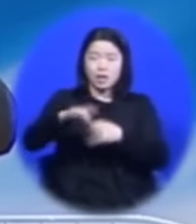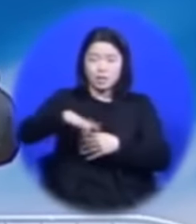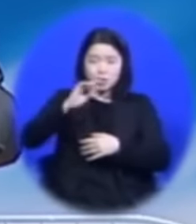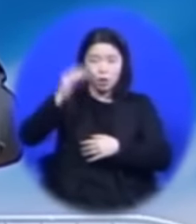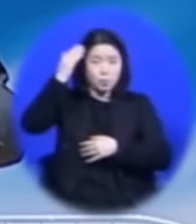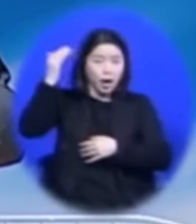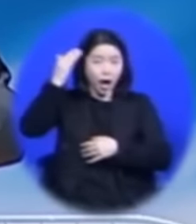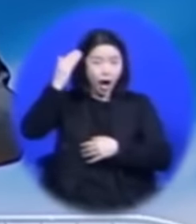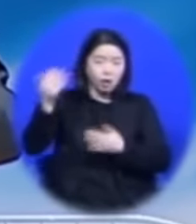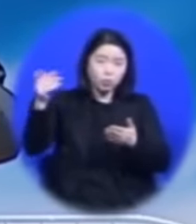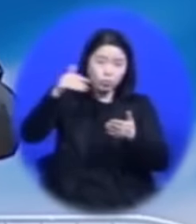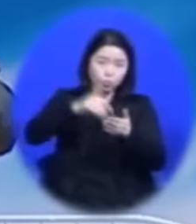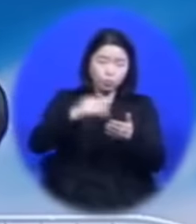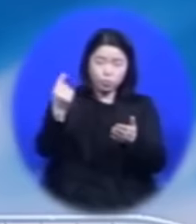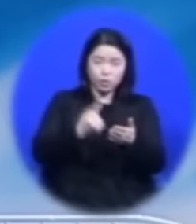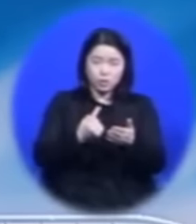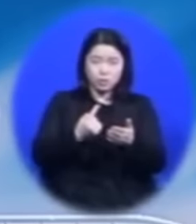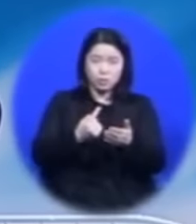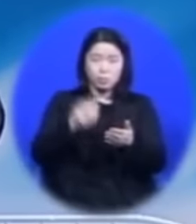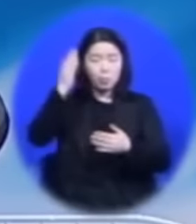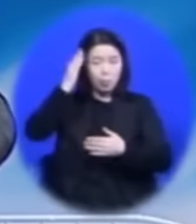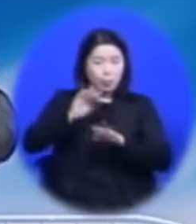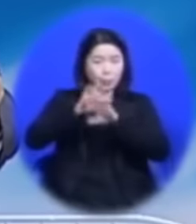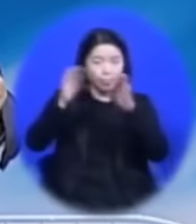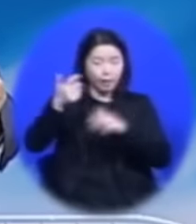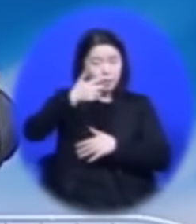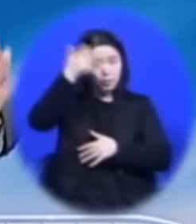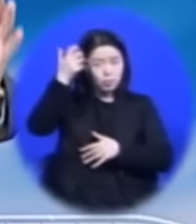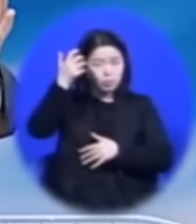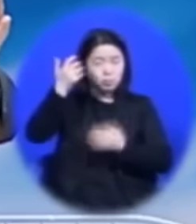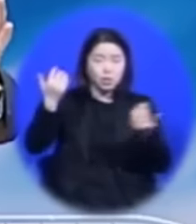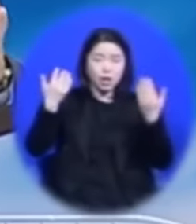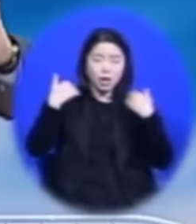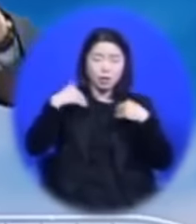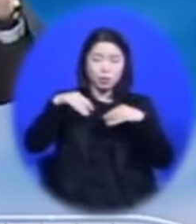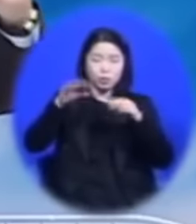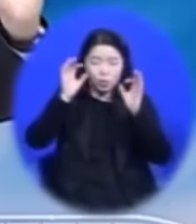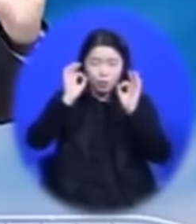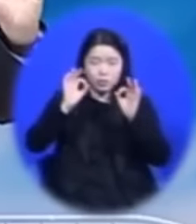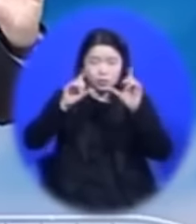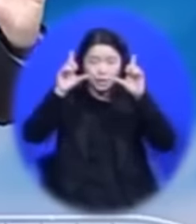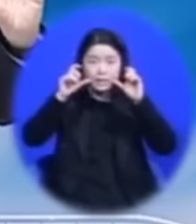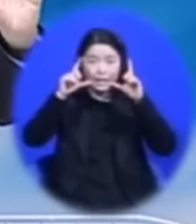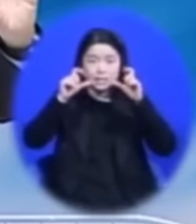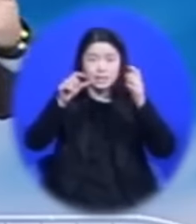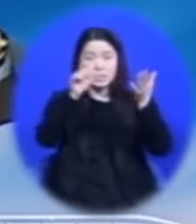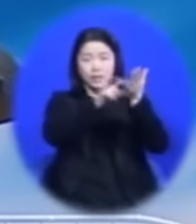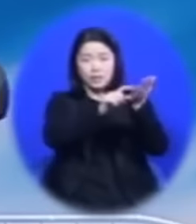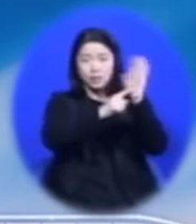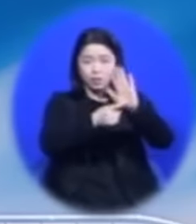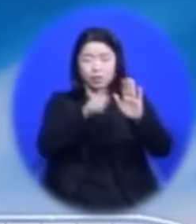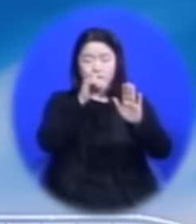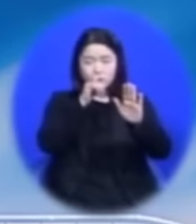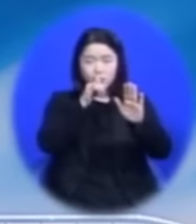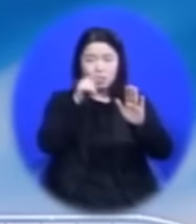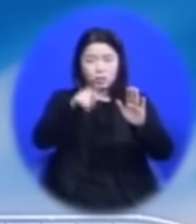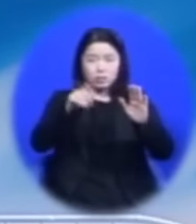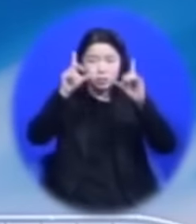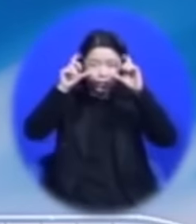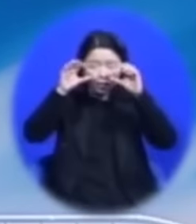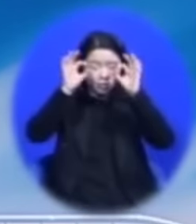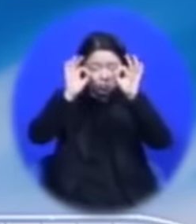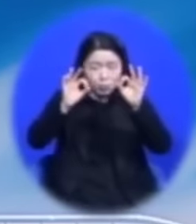한국에 도착해서 그리고 이 하늘꿈학교에 왔을 때 사진이 나왔습니다. 근데 그 사진을 보는